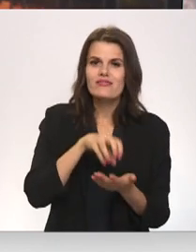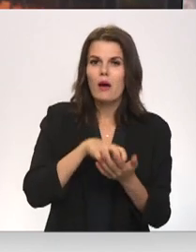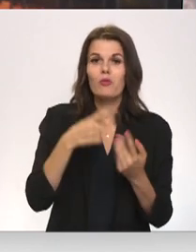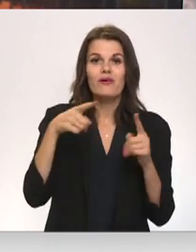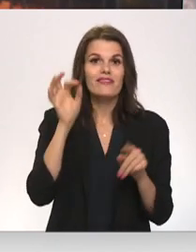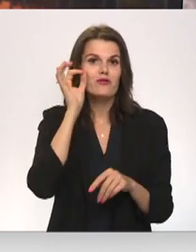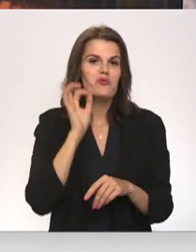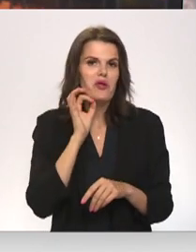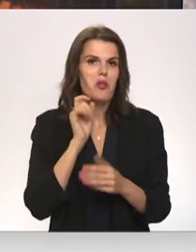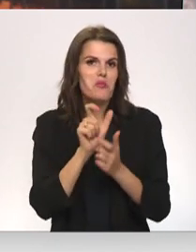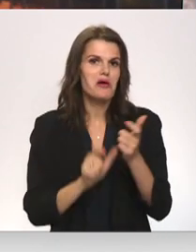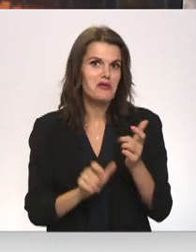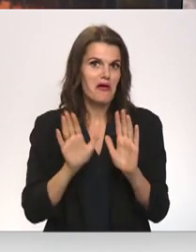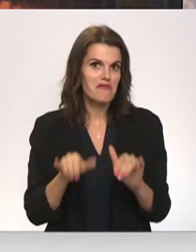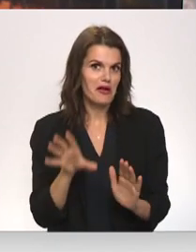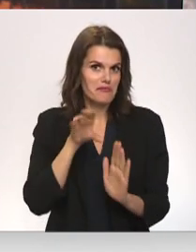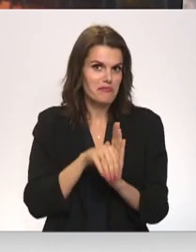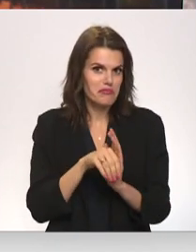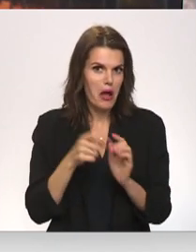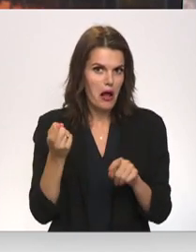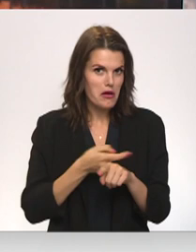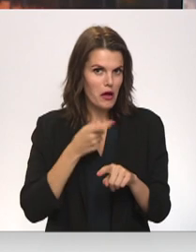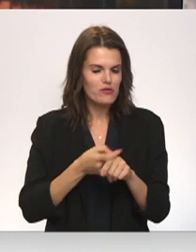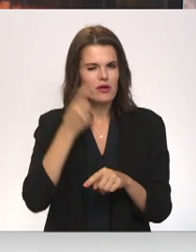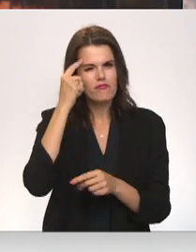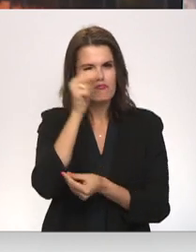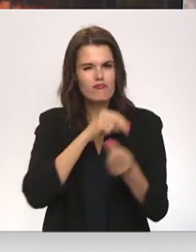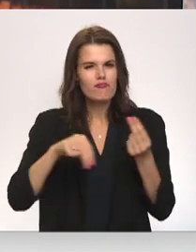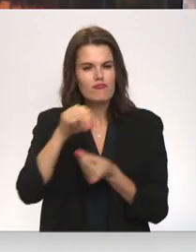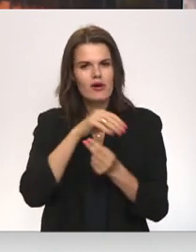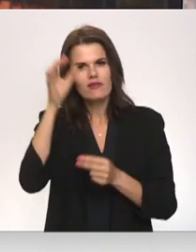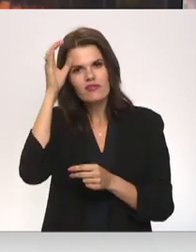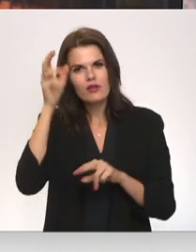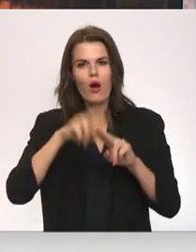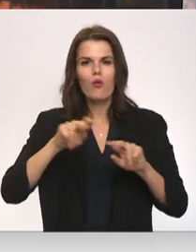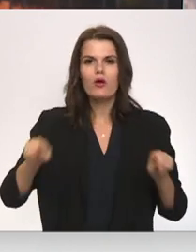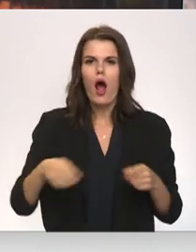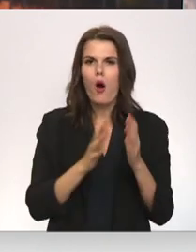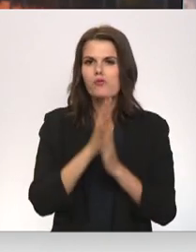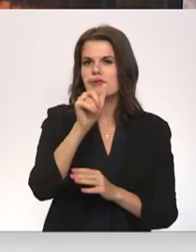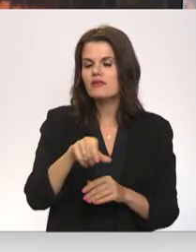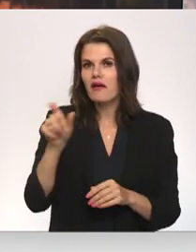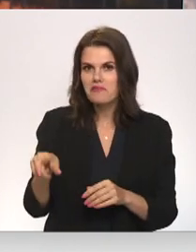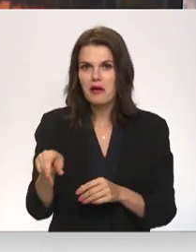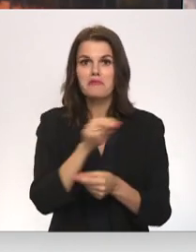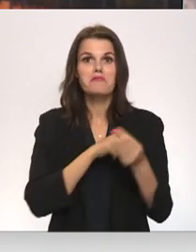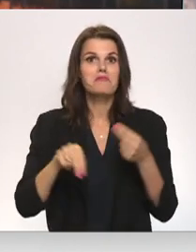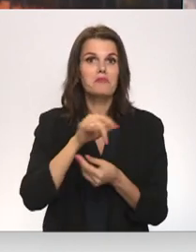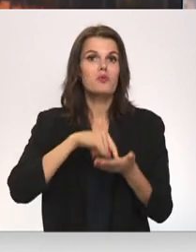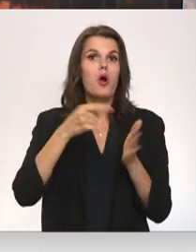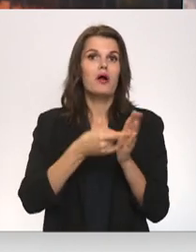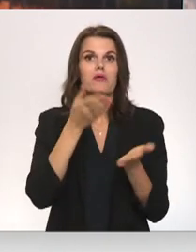izmantot kartupeļus. Tālkā nāca gan zinātnieki, gan kartupeļaudzētāji. Projekts pabeigts un zinātnieki atzīst, paveiktais